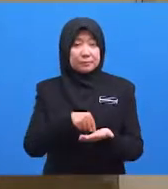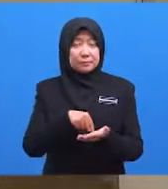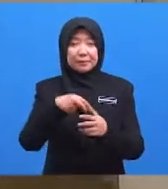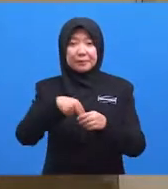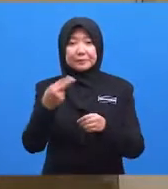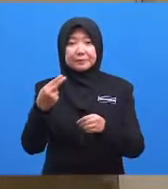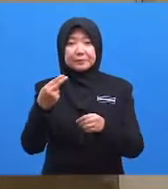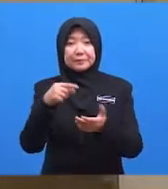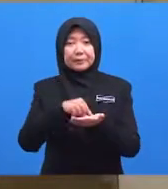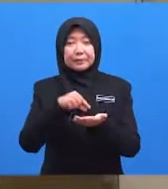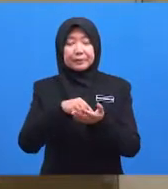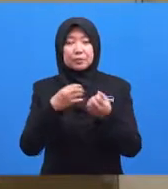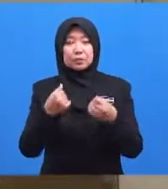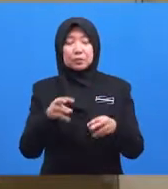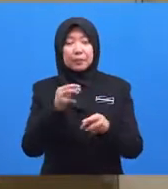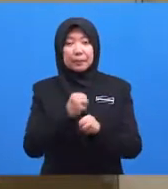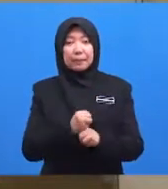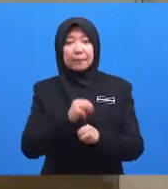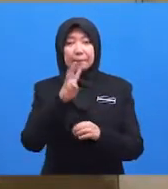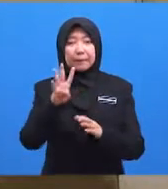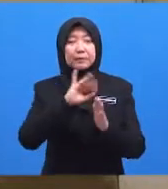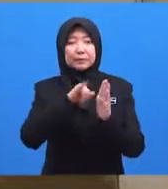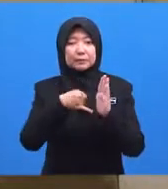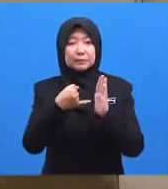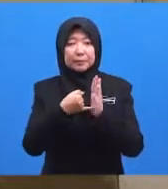telah diperap selama 4 jam.